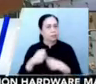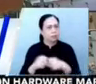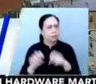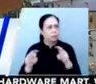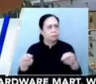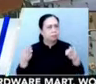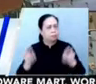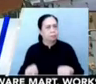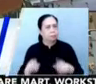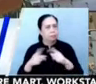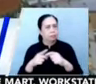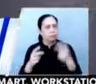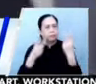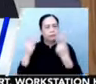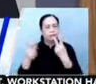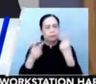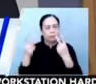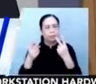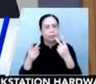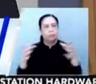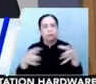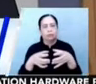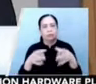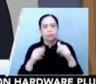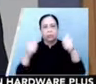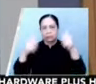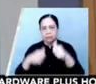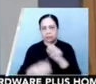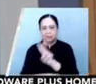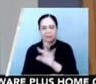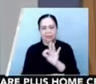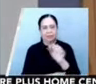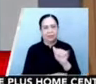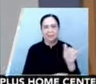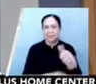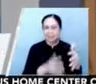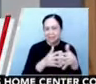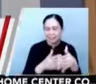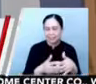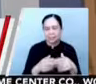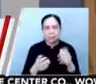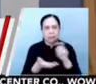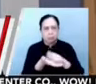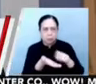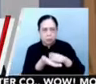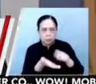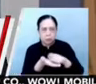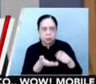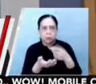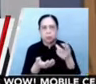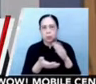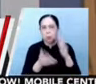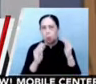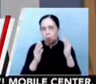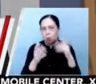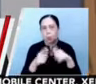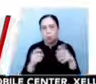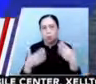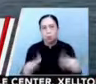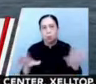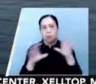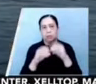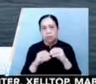isang visiting forces agreement. We've exchanged draft texts of a draft agreement. We hope to be able to conclude relatively